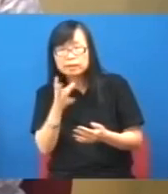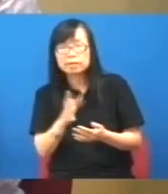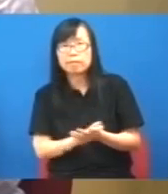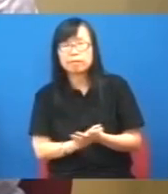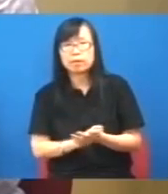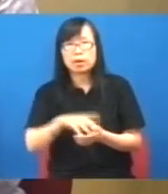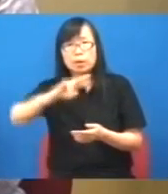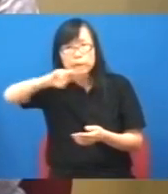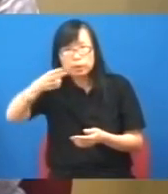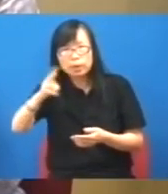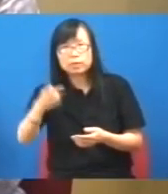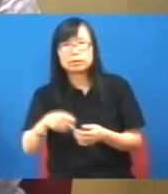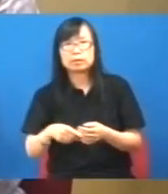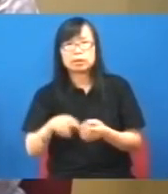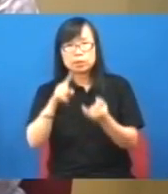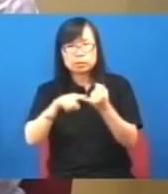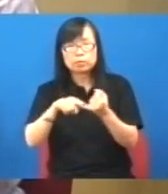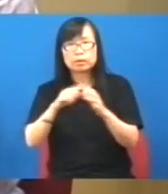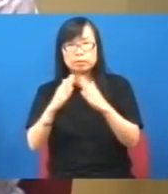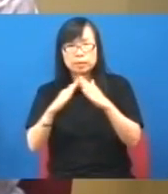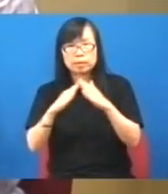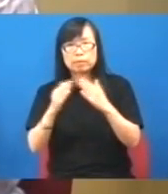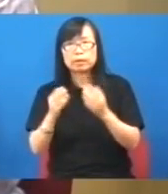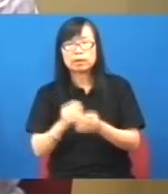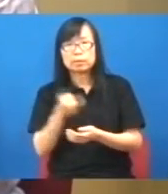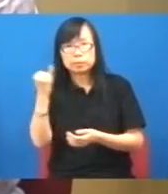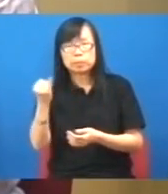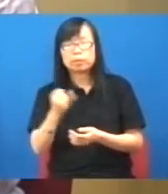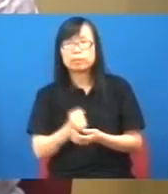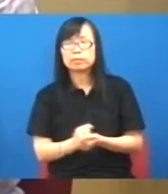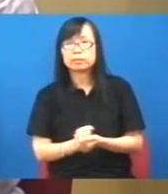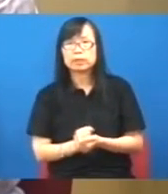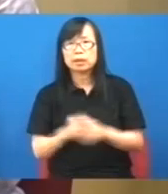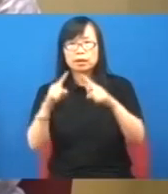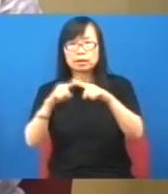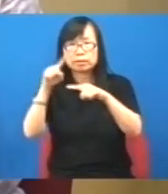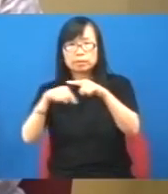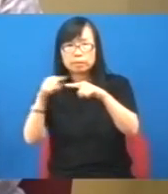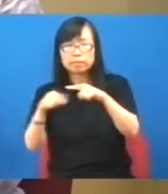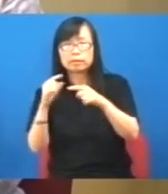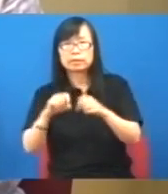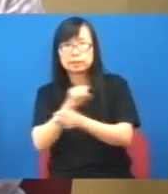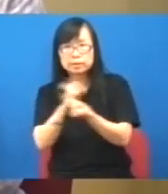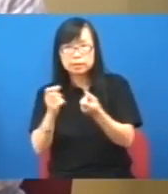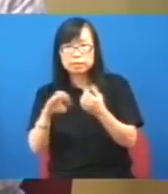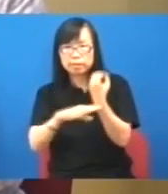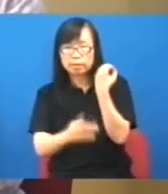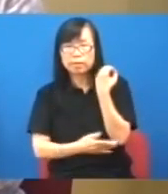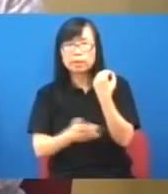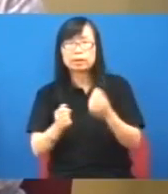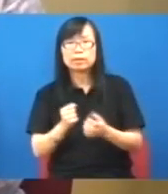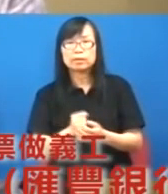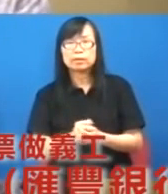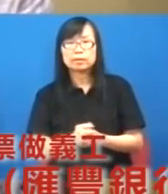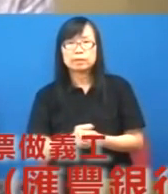糾正翻呢個終審庭出現嘅錯誤。咁所以我諗即係人大釋法背後究竟一個基於專業判斷嘅釋